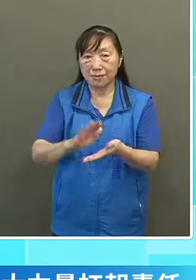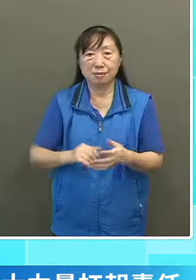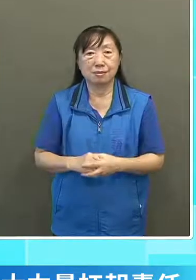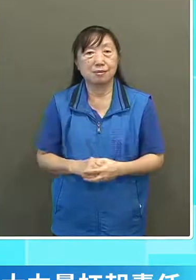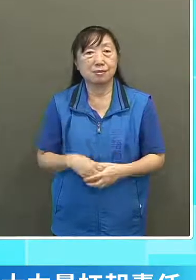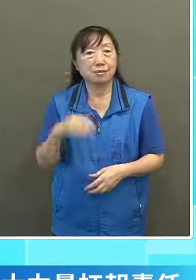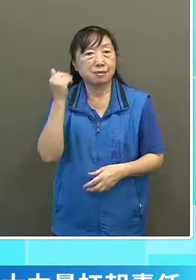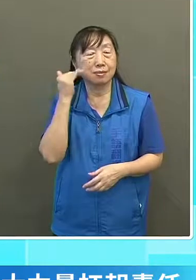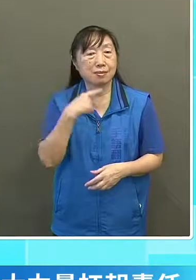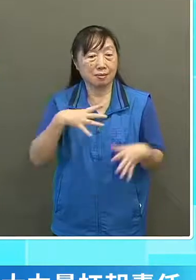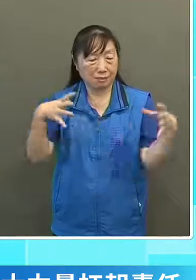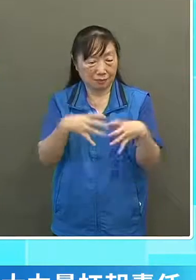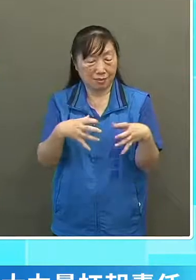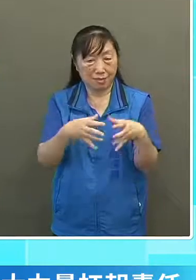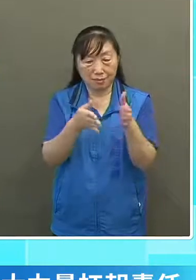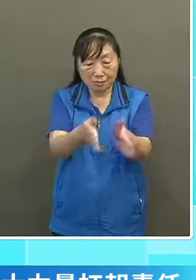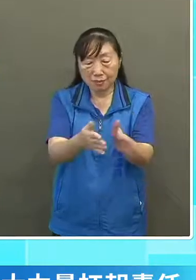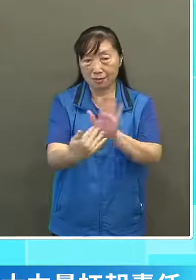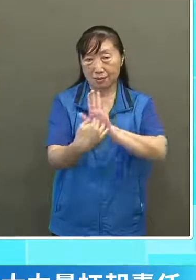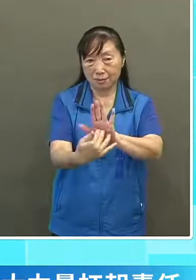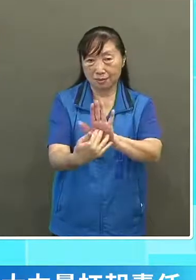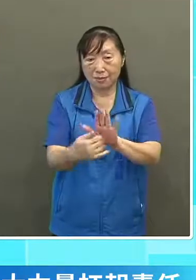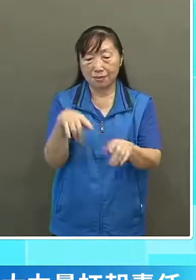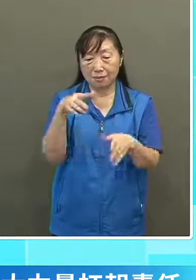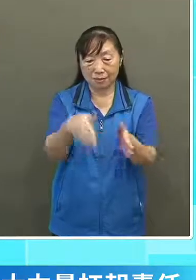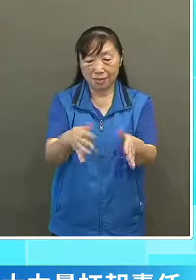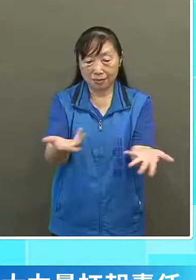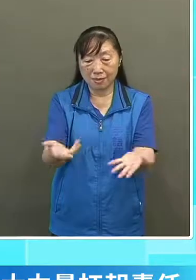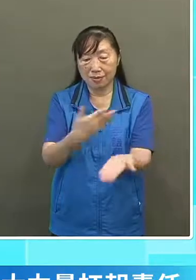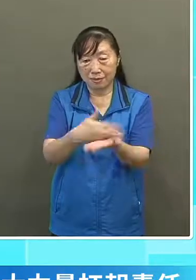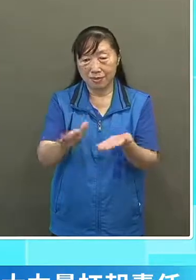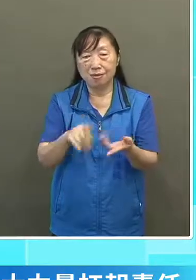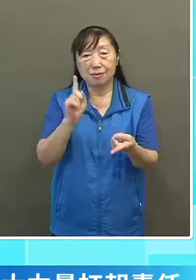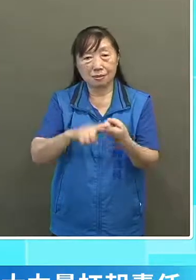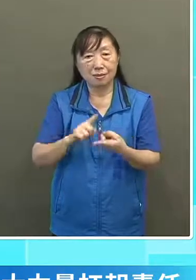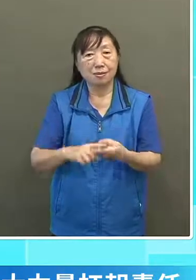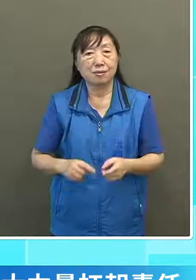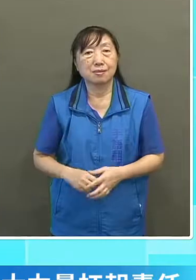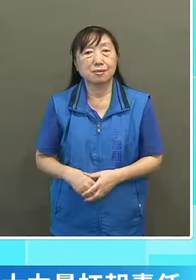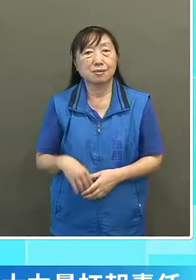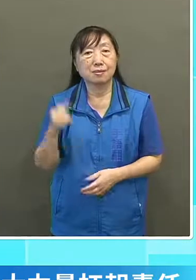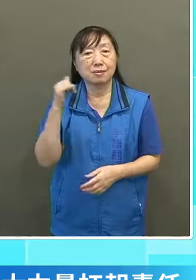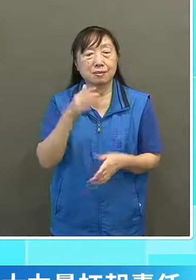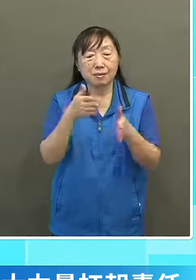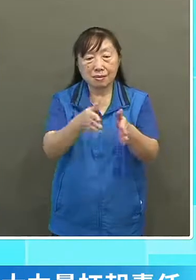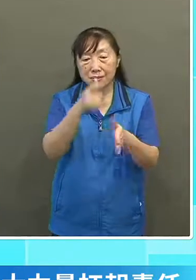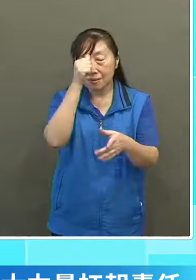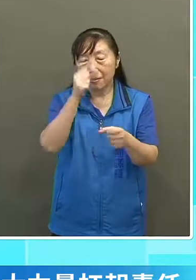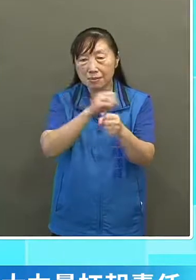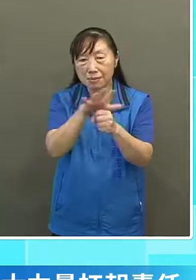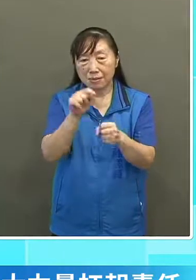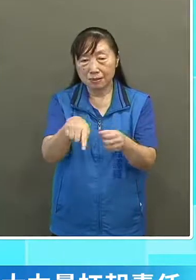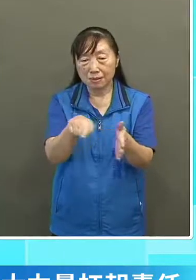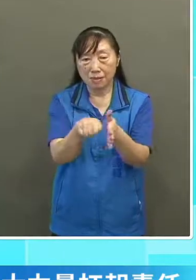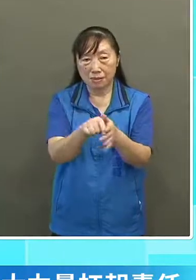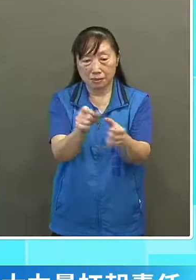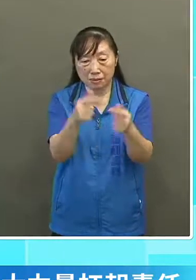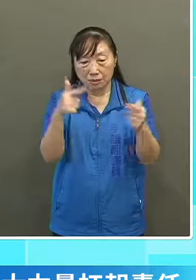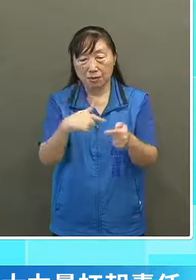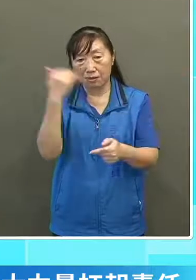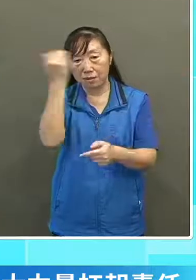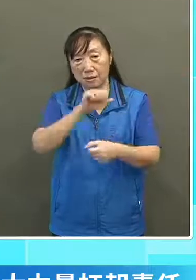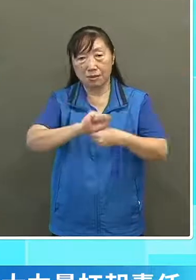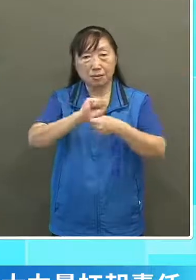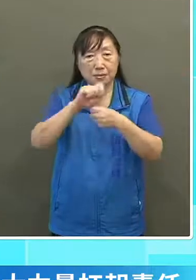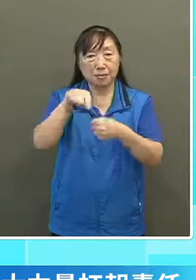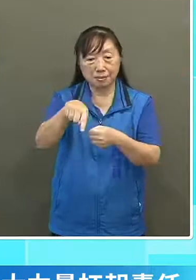如何大家一起面对解决问题，这才是最重要的。尤其在第二塔来势汹汹的这个时刻，任